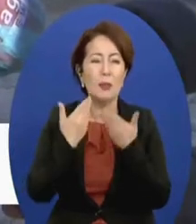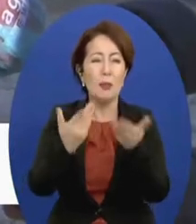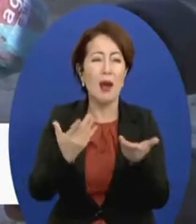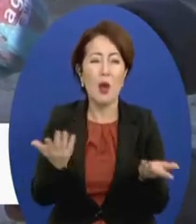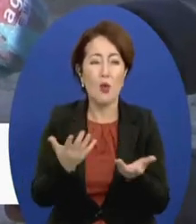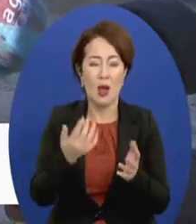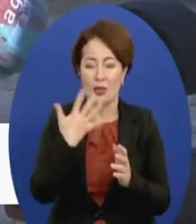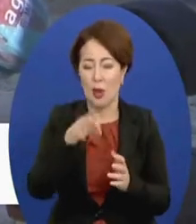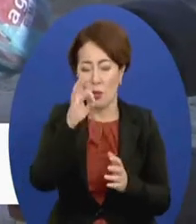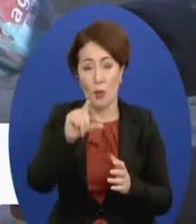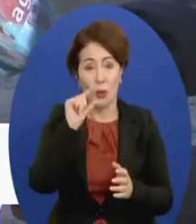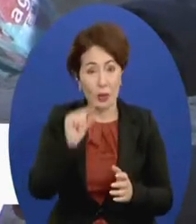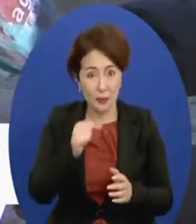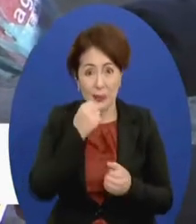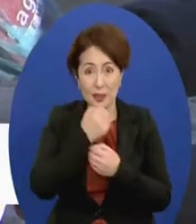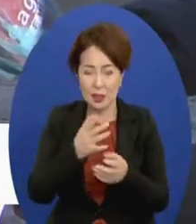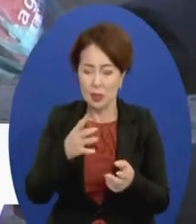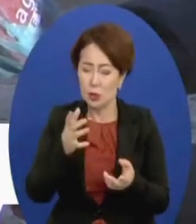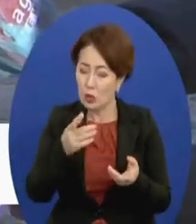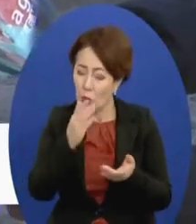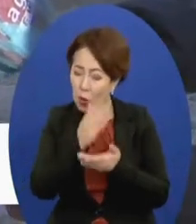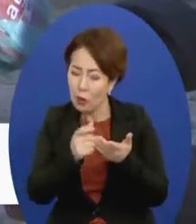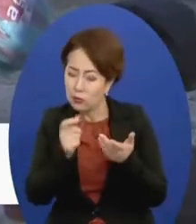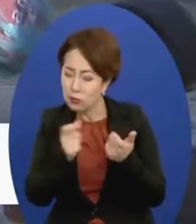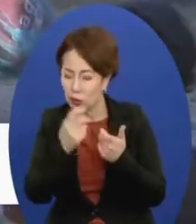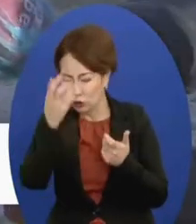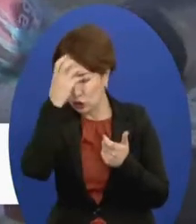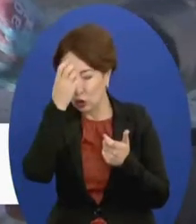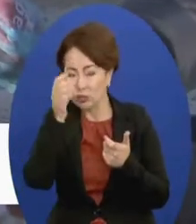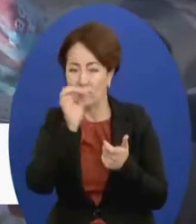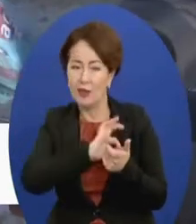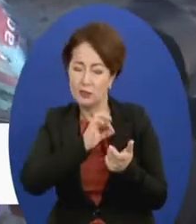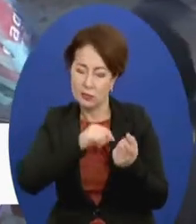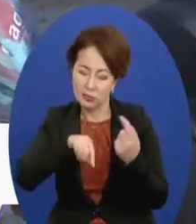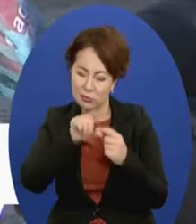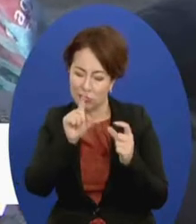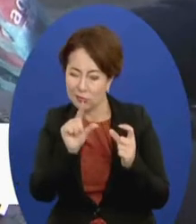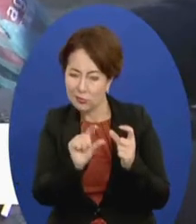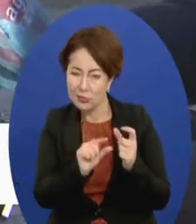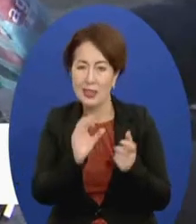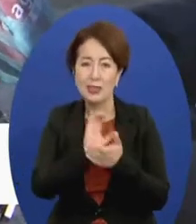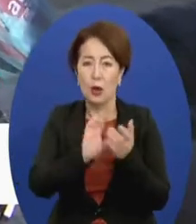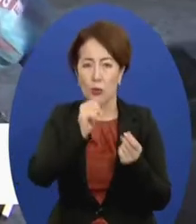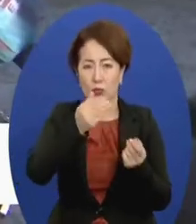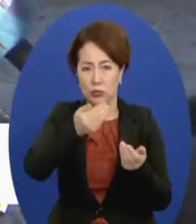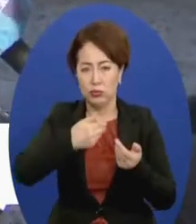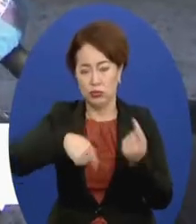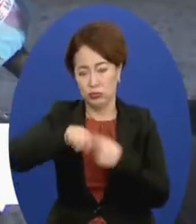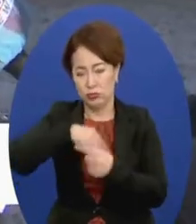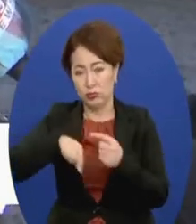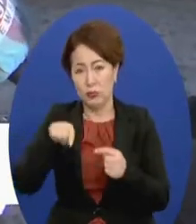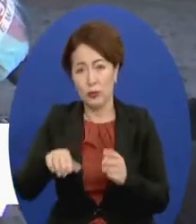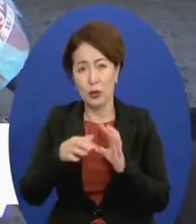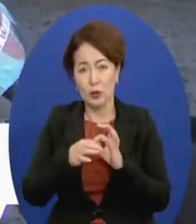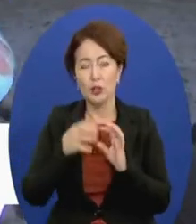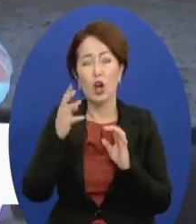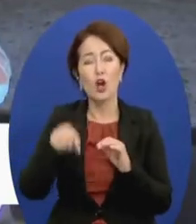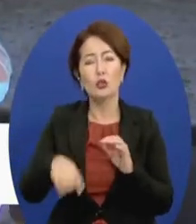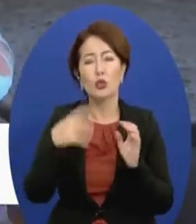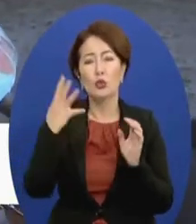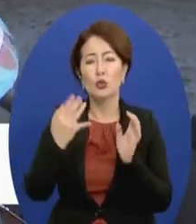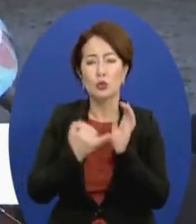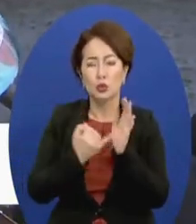гэсэн төрд ногдох, ногдлошгийн хэмжээгээр нь бол одоо санхүүжүүлж явдаг. За энэ хүрээнд бол бид 46 тэрбум төгрөний